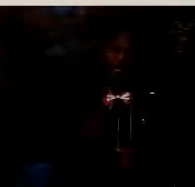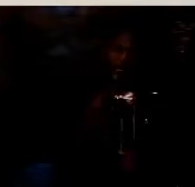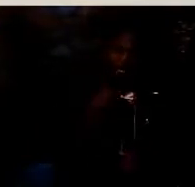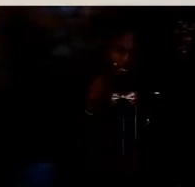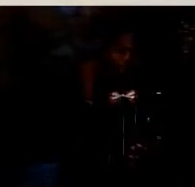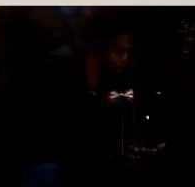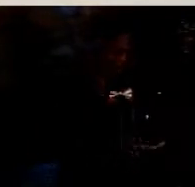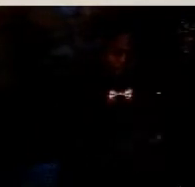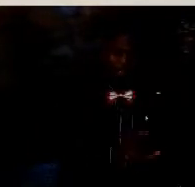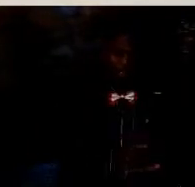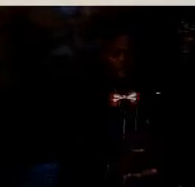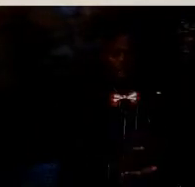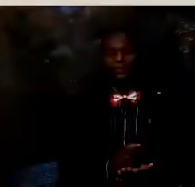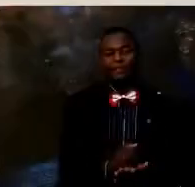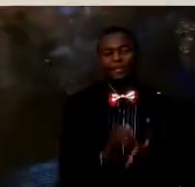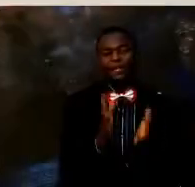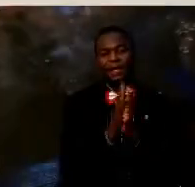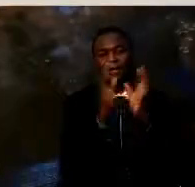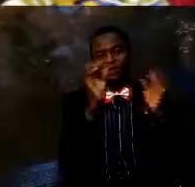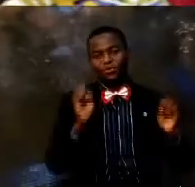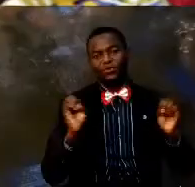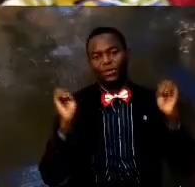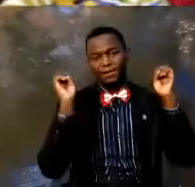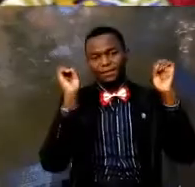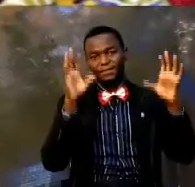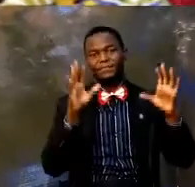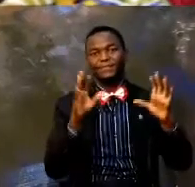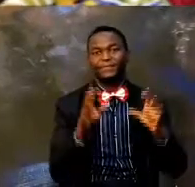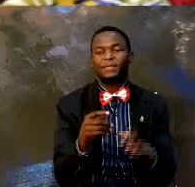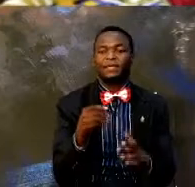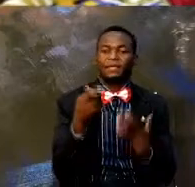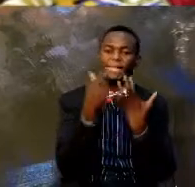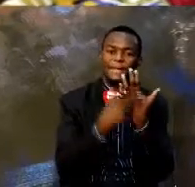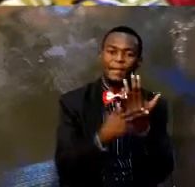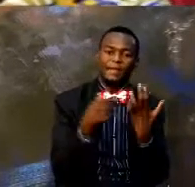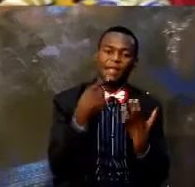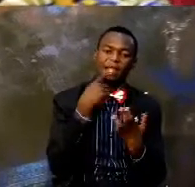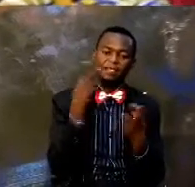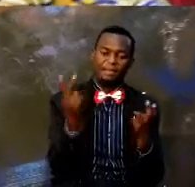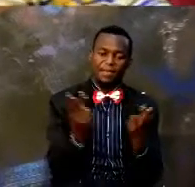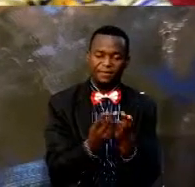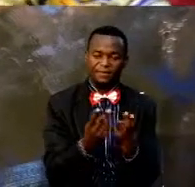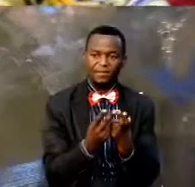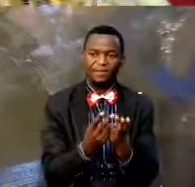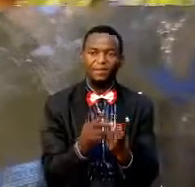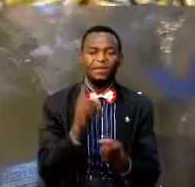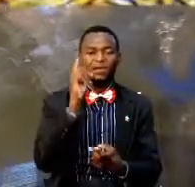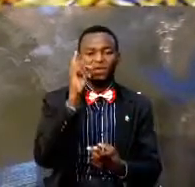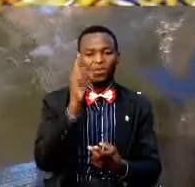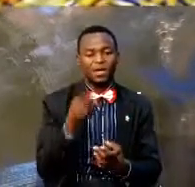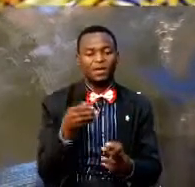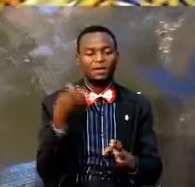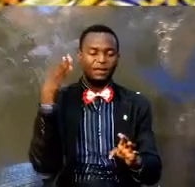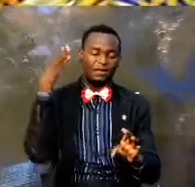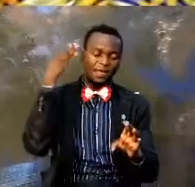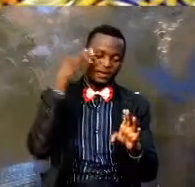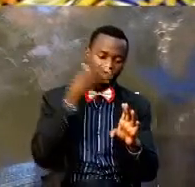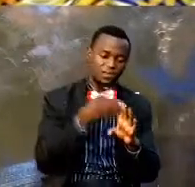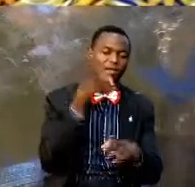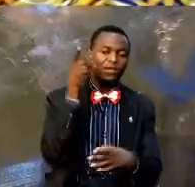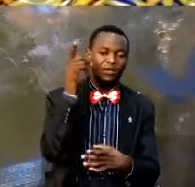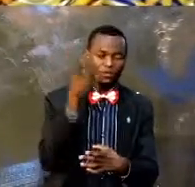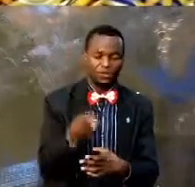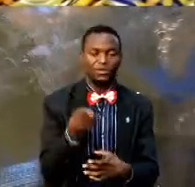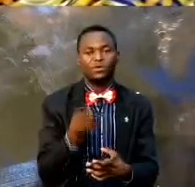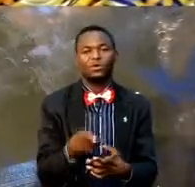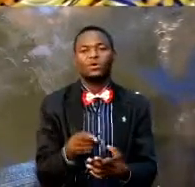amina. Haleluya. Biblia inasema hivi: iweni na nia hiyo hiyo ndani